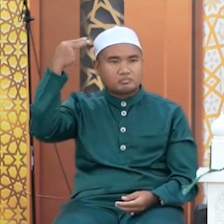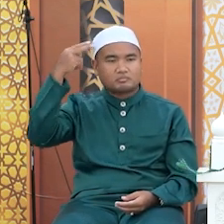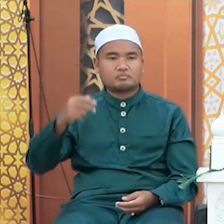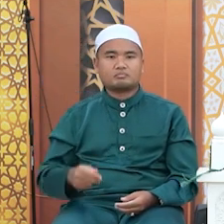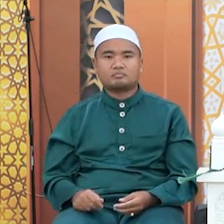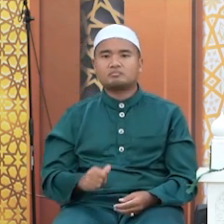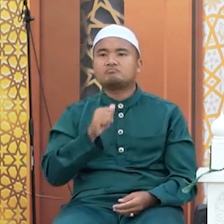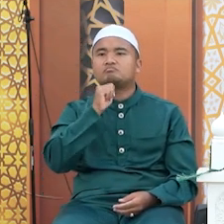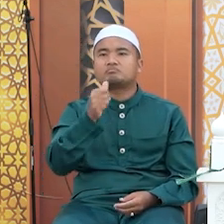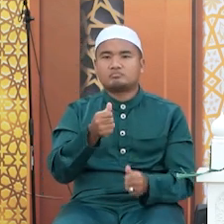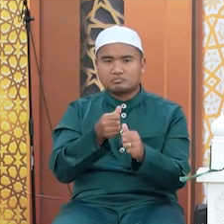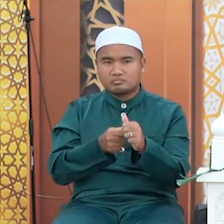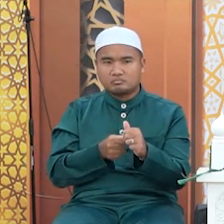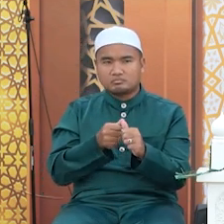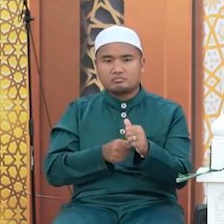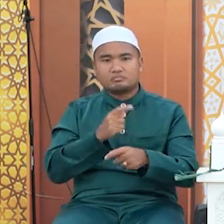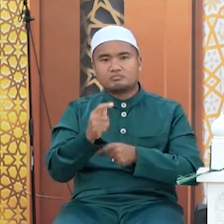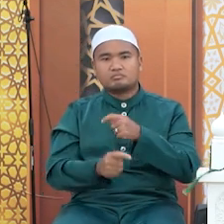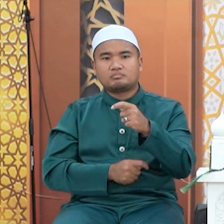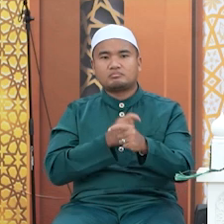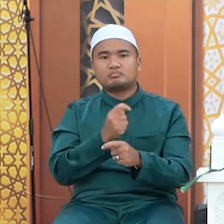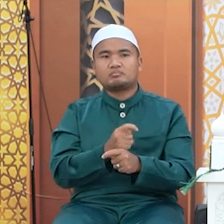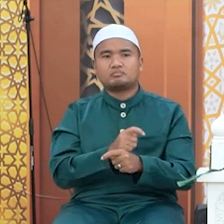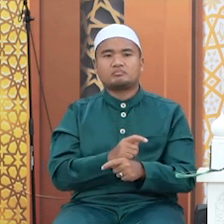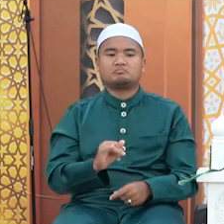Kalau setiap tahun ramah tak mampu, tukar ceramah ni tak